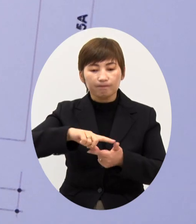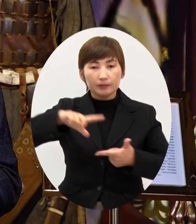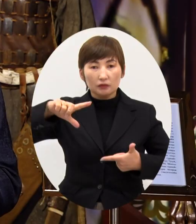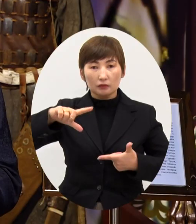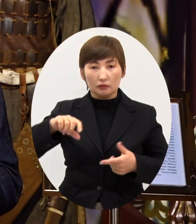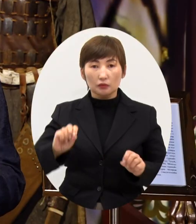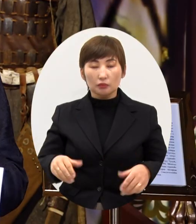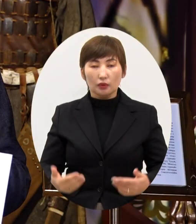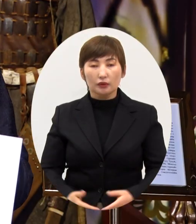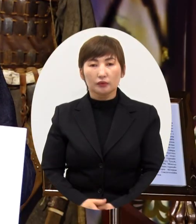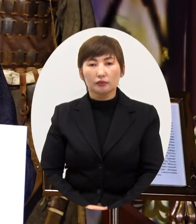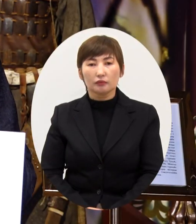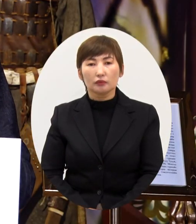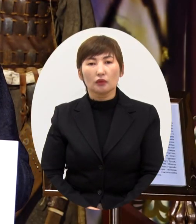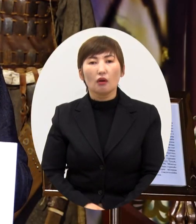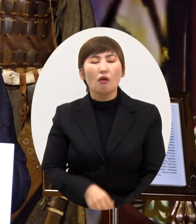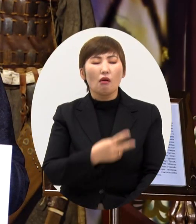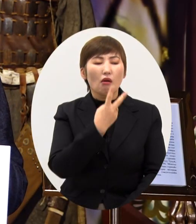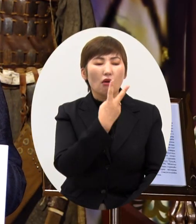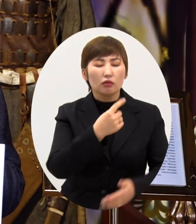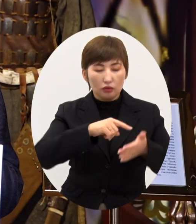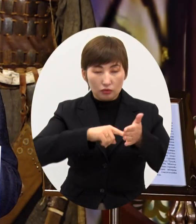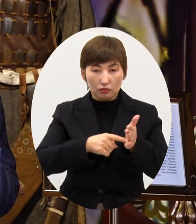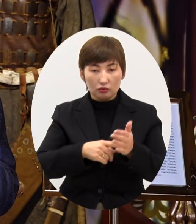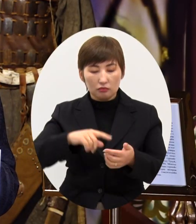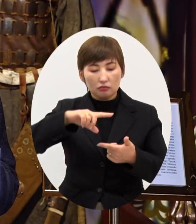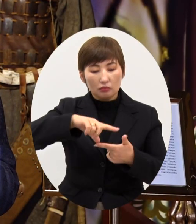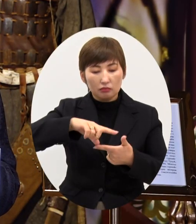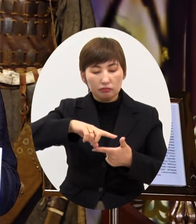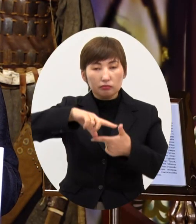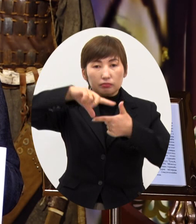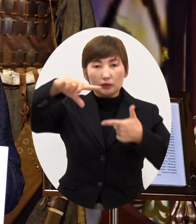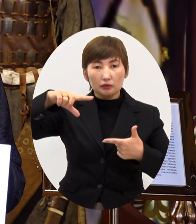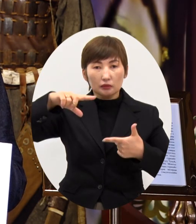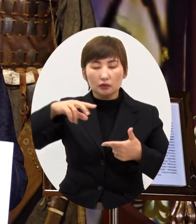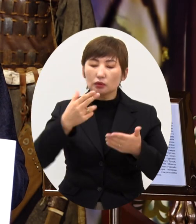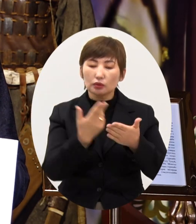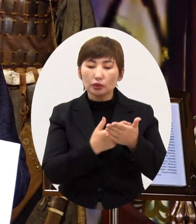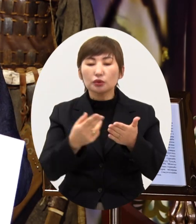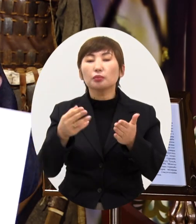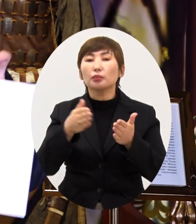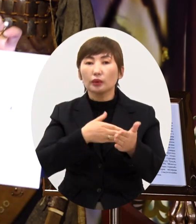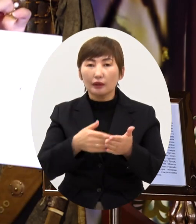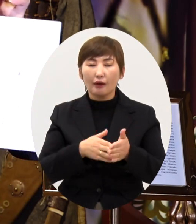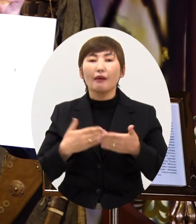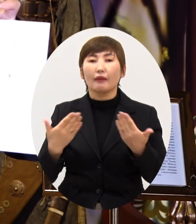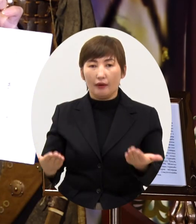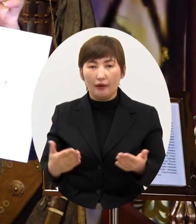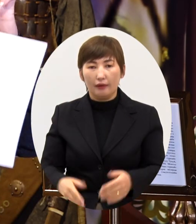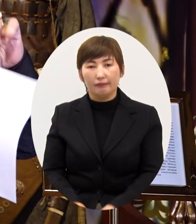зурна. За 2 дахин томруулж зураад будаараа хөвгдөөд. За